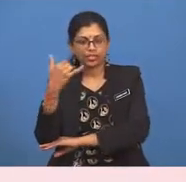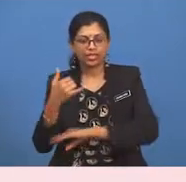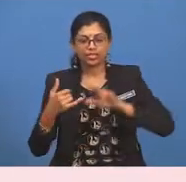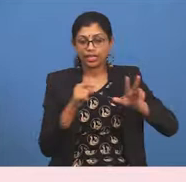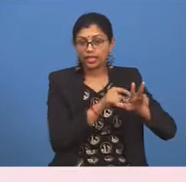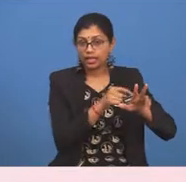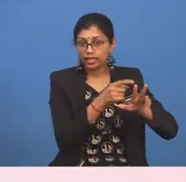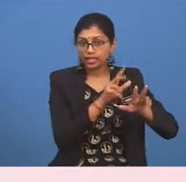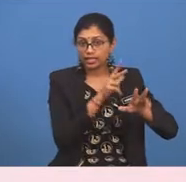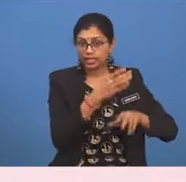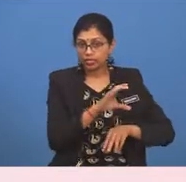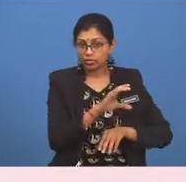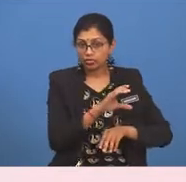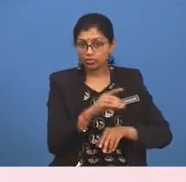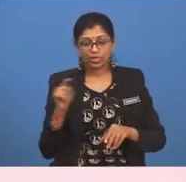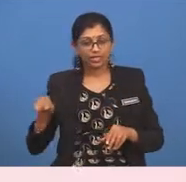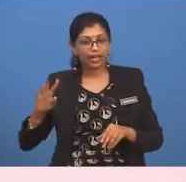300% dan